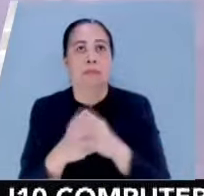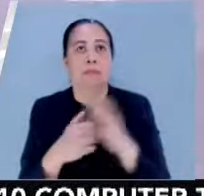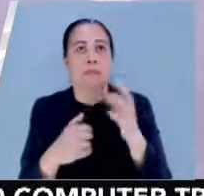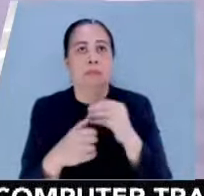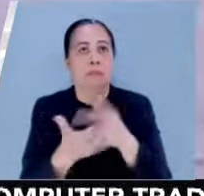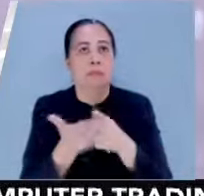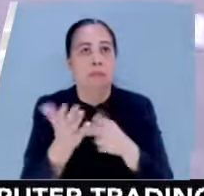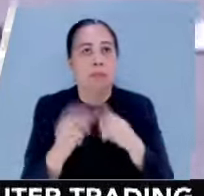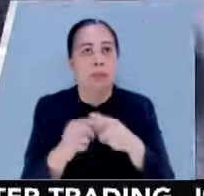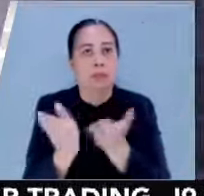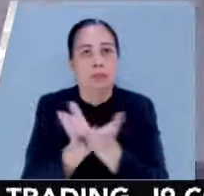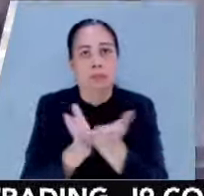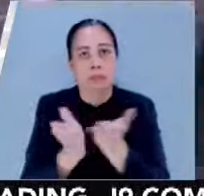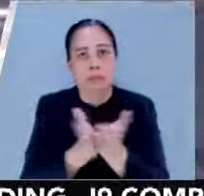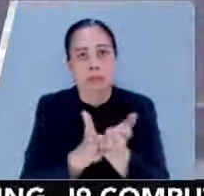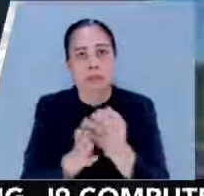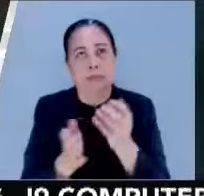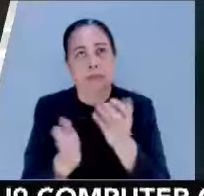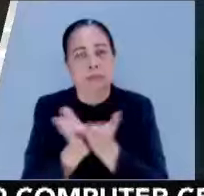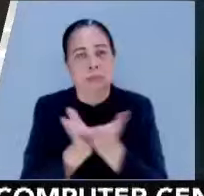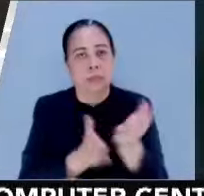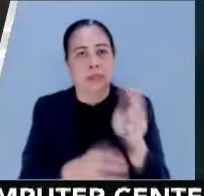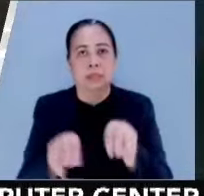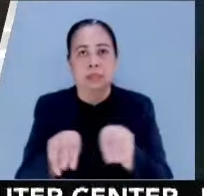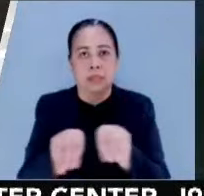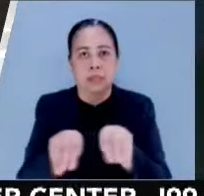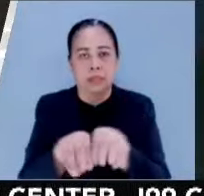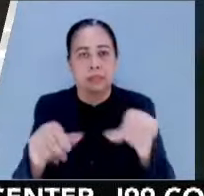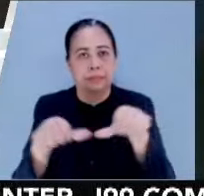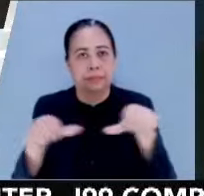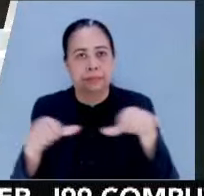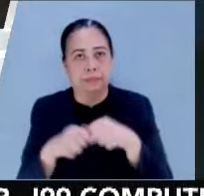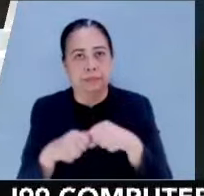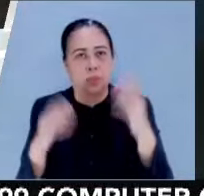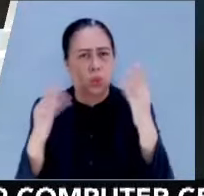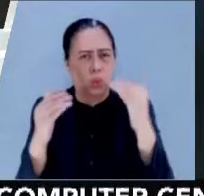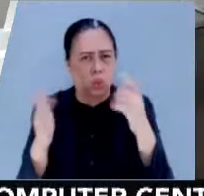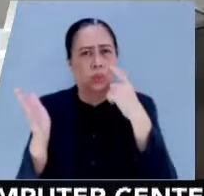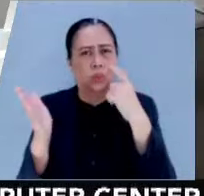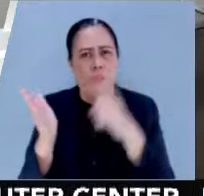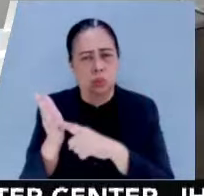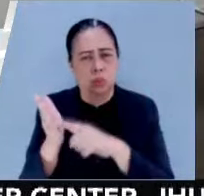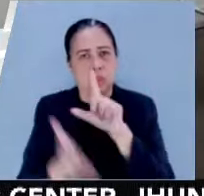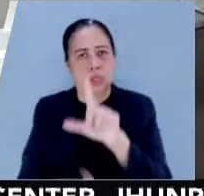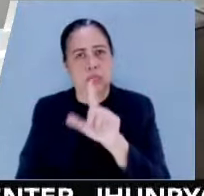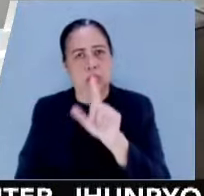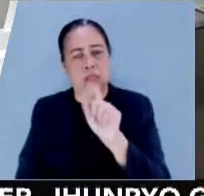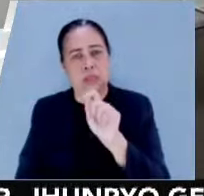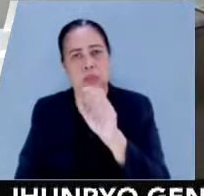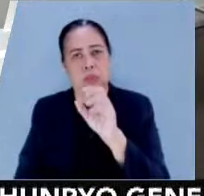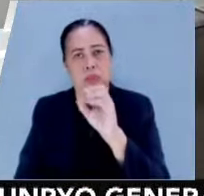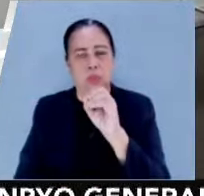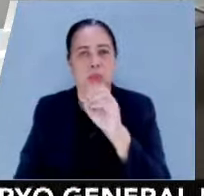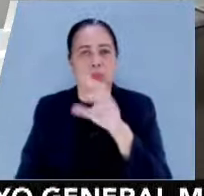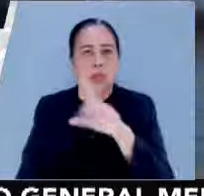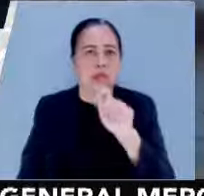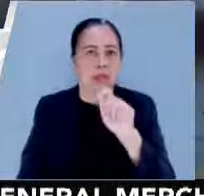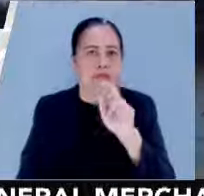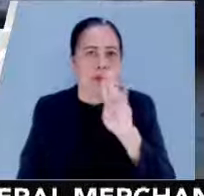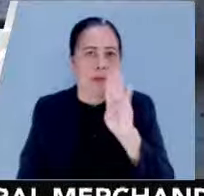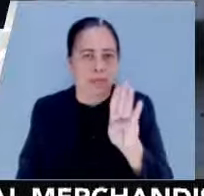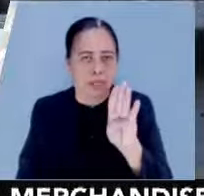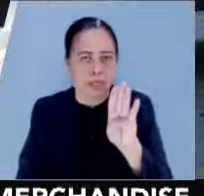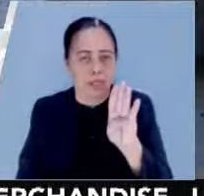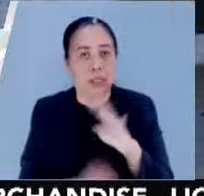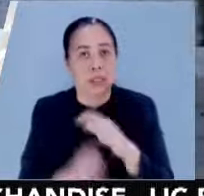ng Pasig Marikina. Sana raw ay kilalanin ng Land Transportation Franchising and Regulatory Board o LTFRB